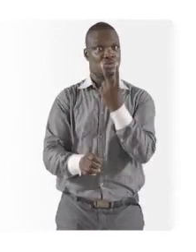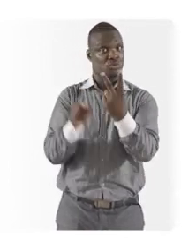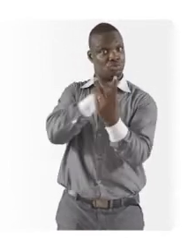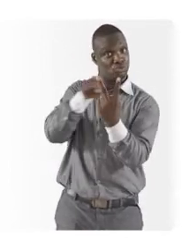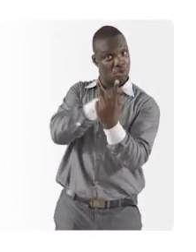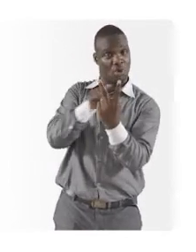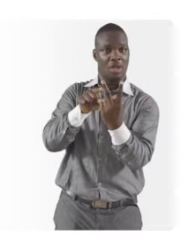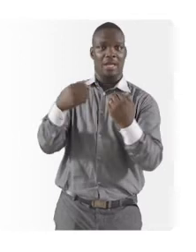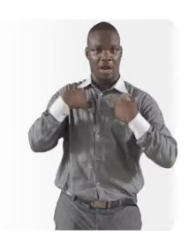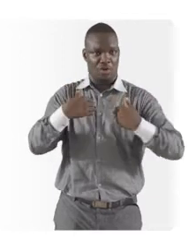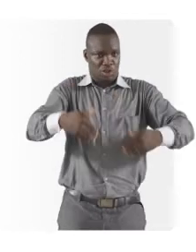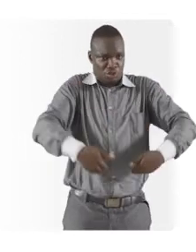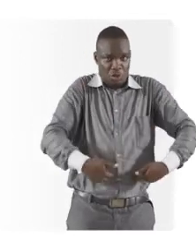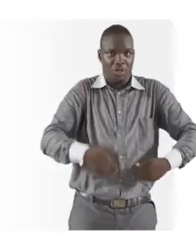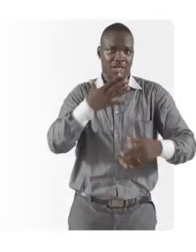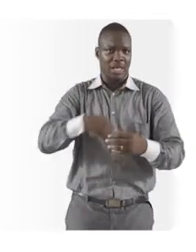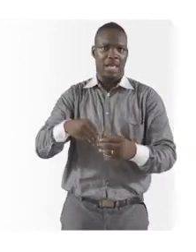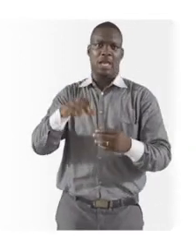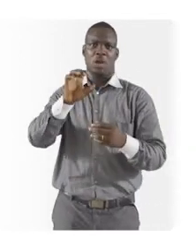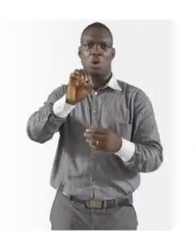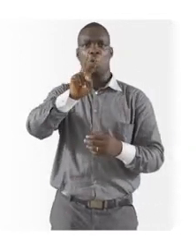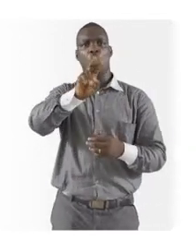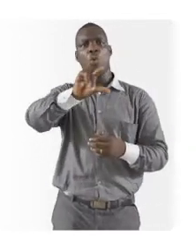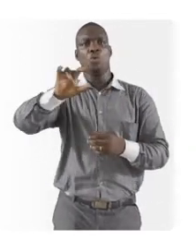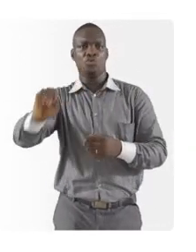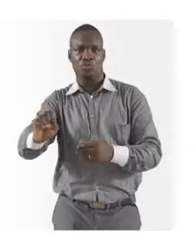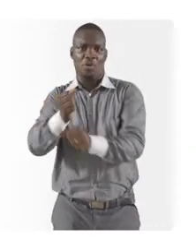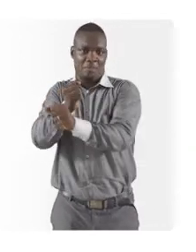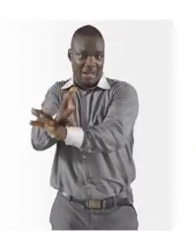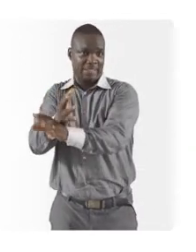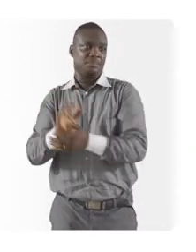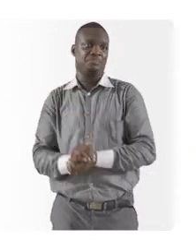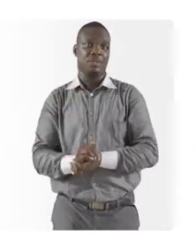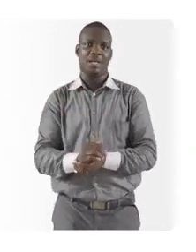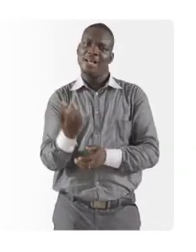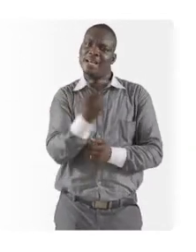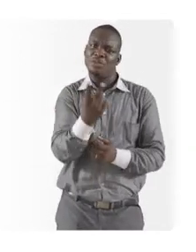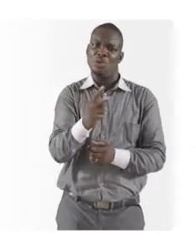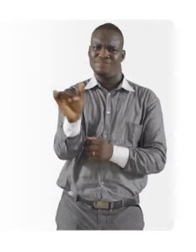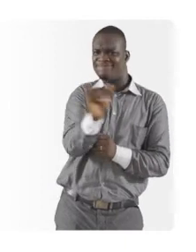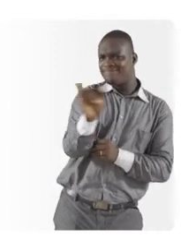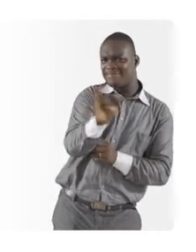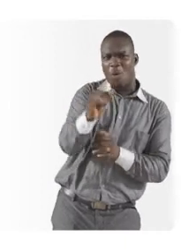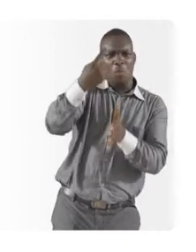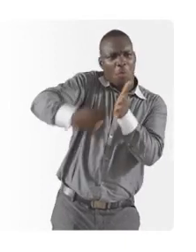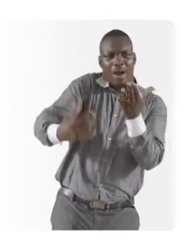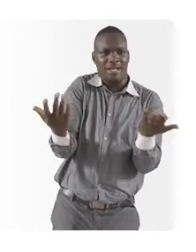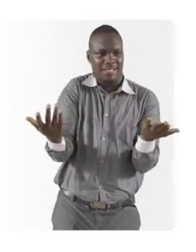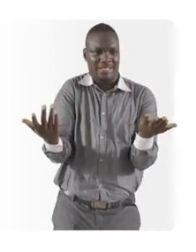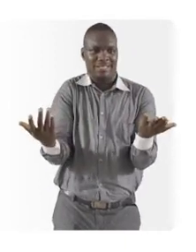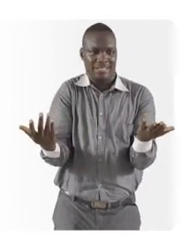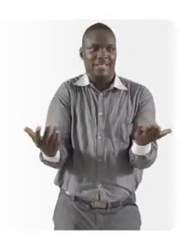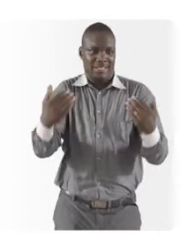qu'est-ce que ces deux ovules ont en commun? L'ovule jeune, lorsque nous observons bien, et l'ovule mature ont en commun